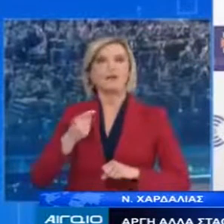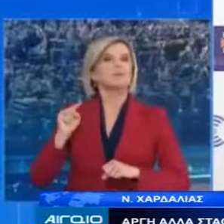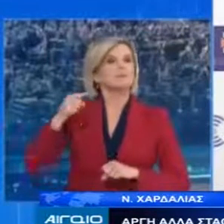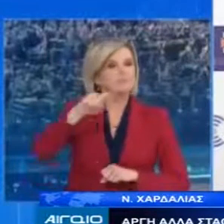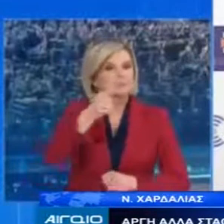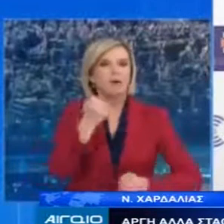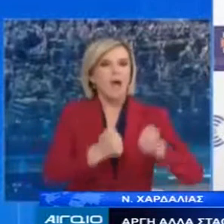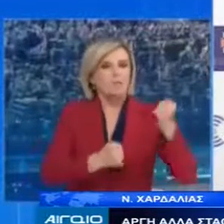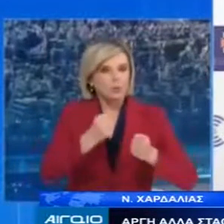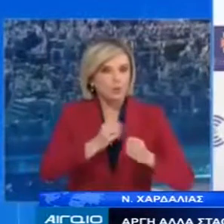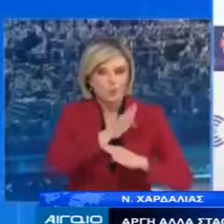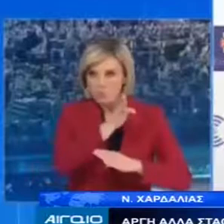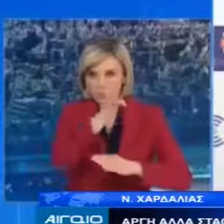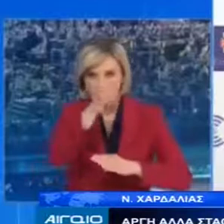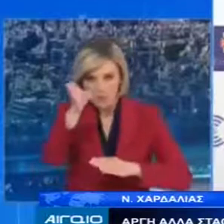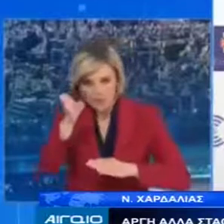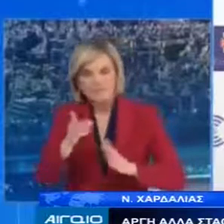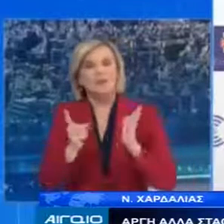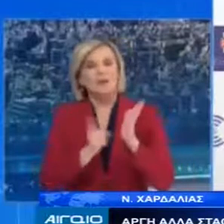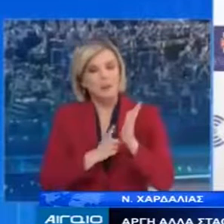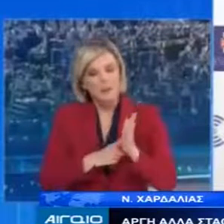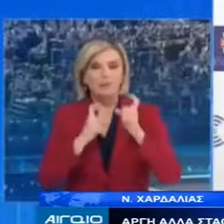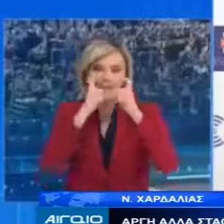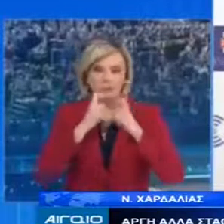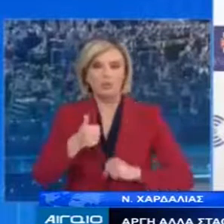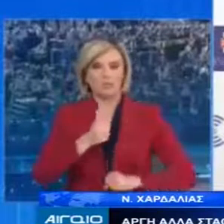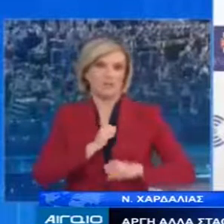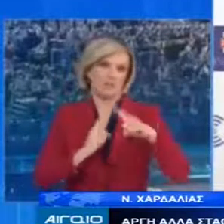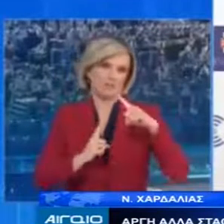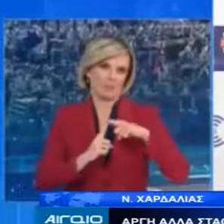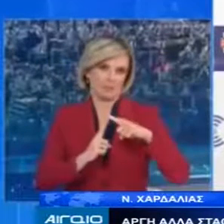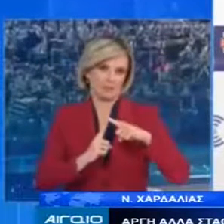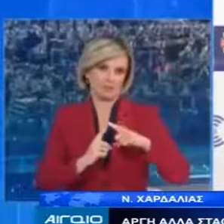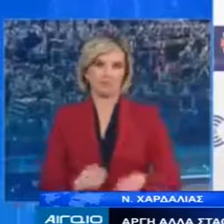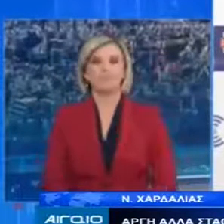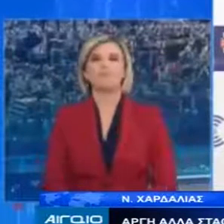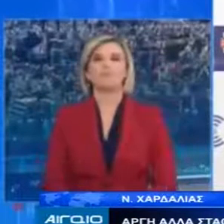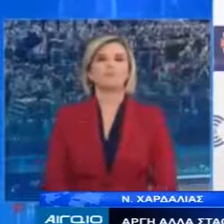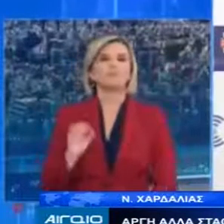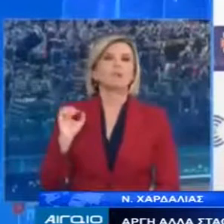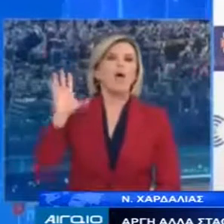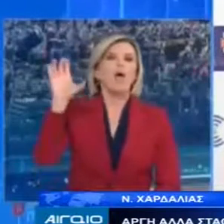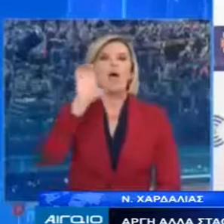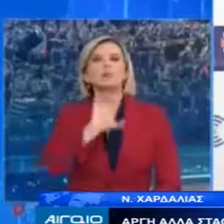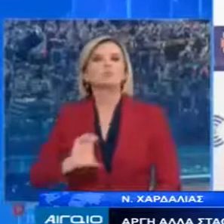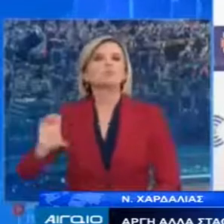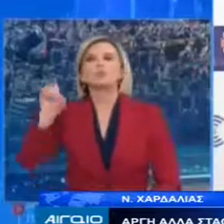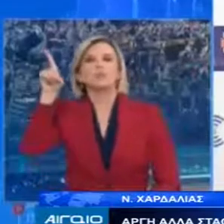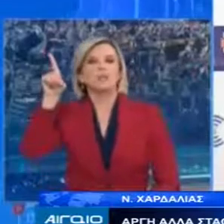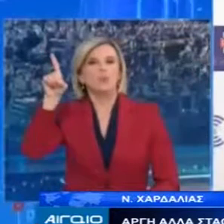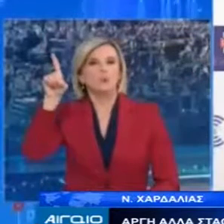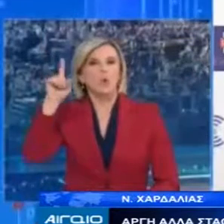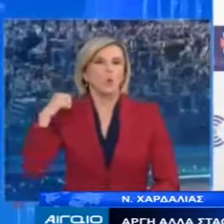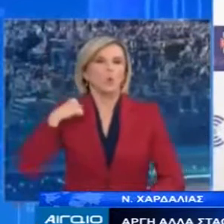αυτοκίνητο σε όλη την επικράτεια από τον γενικό πληθυσμό. Για την είσοδο στη χώρα από το εξωτερικό, από σήμερα οι ταξιδιώτες προς